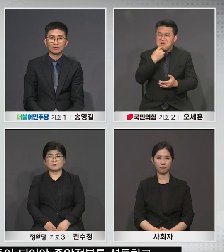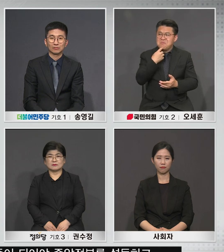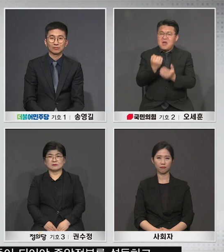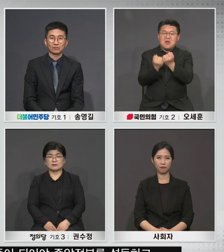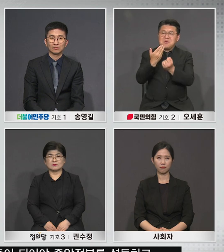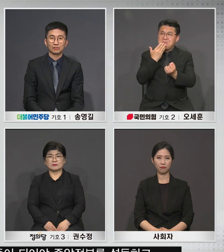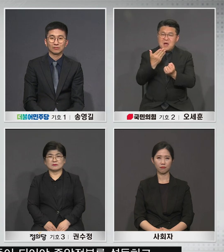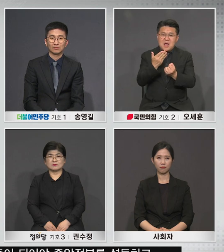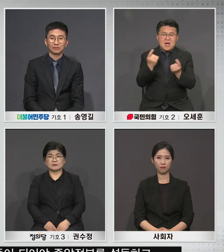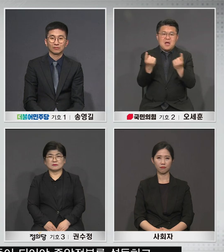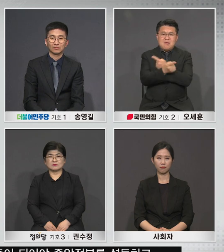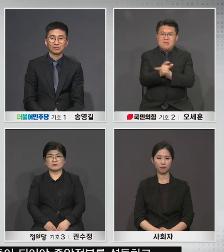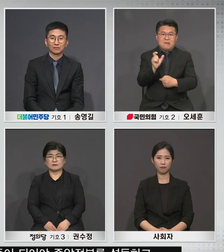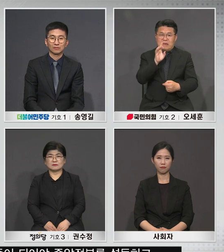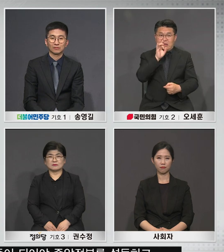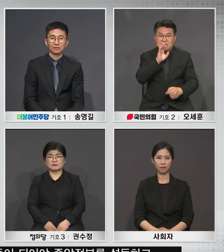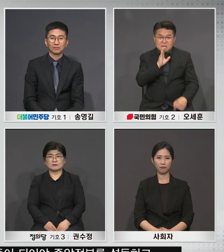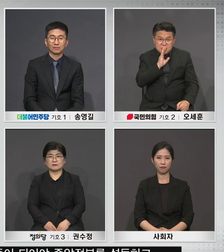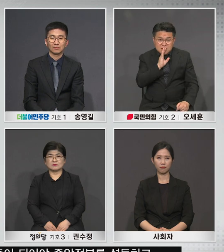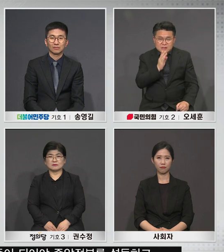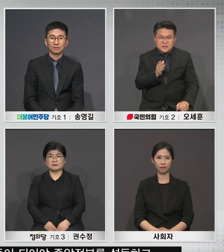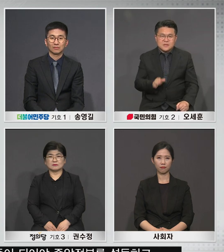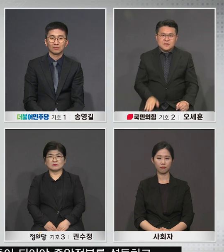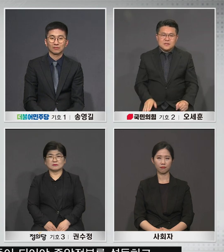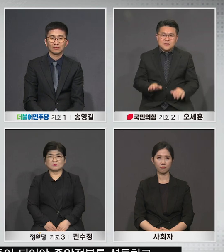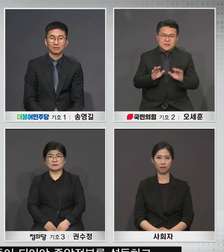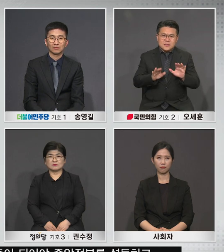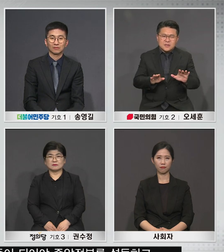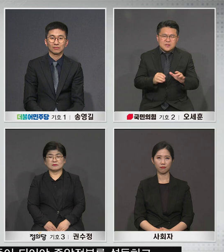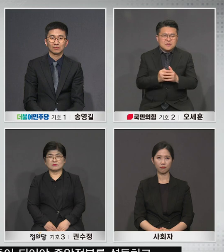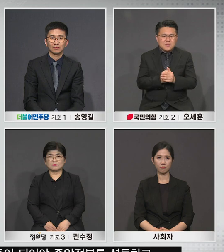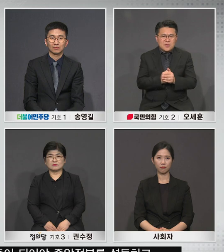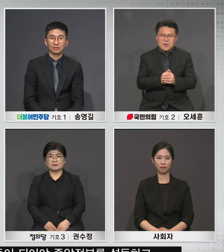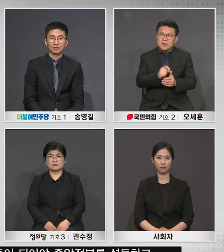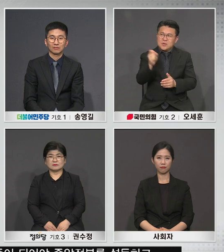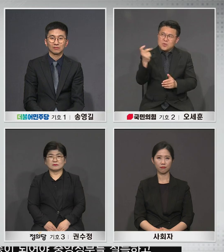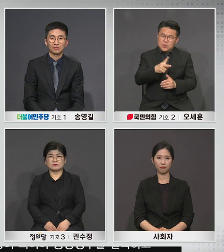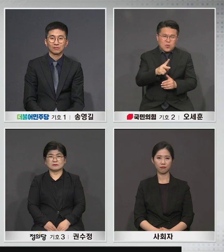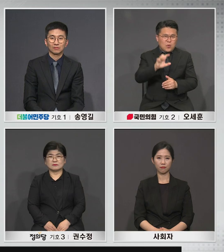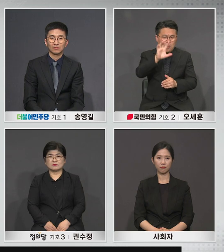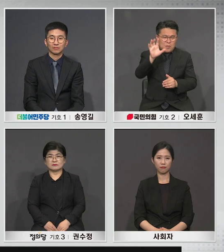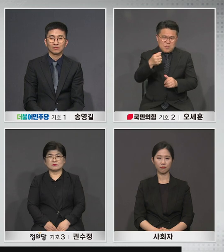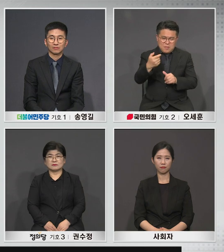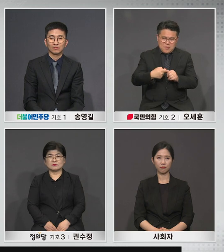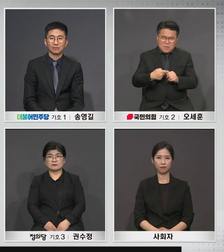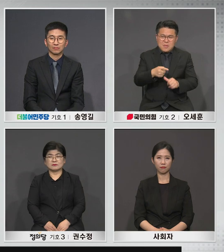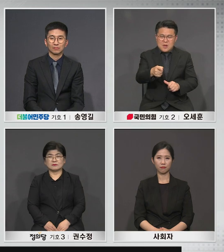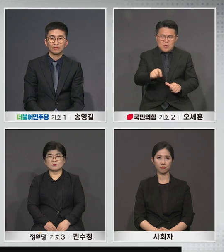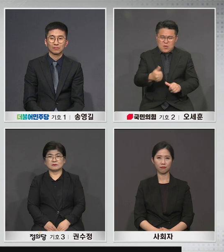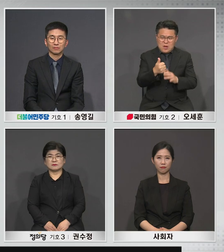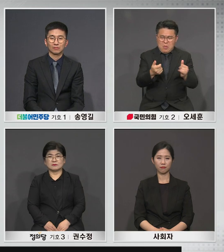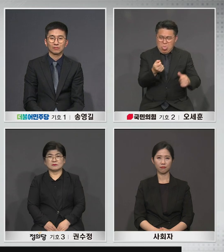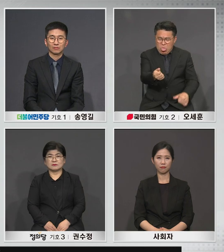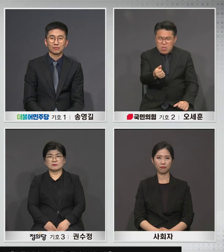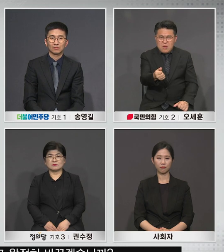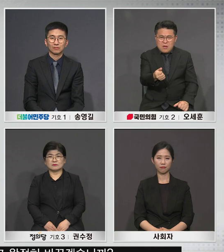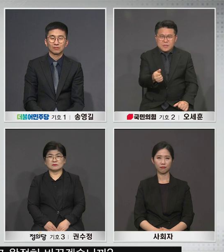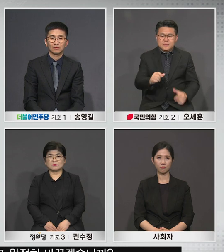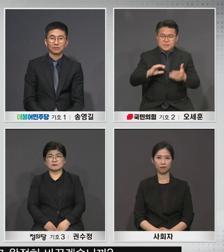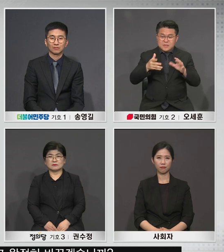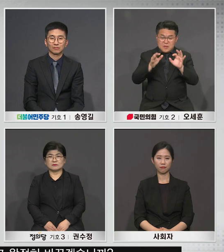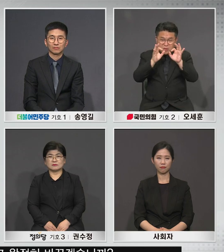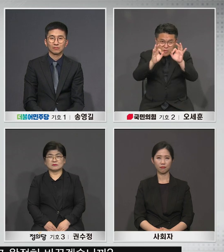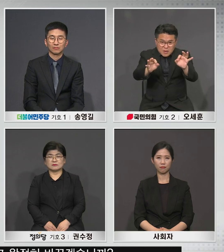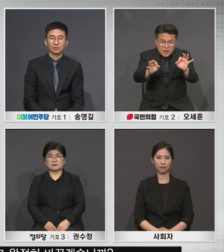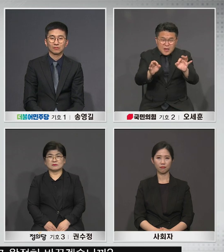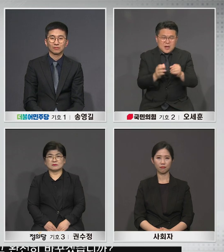틀거리를 바꾸겠습니까? 그런데 계속 반복되는 똑같은 비판을 하세요. 500명은 작다. 전 세계의 소득 실험을 몇만